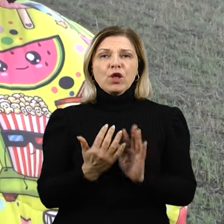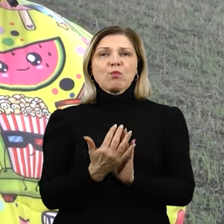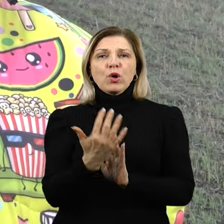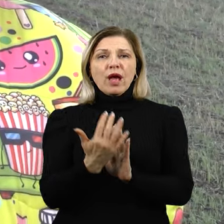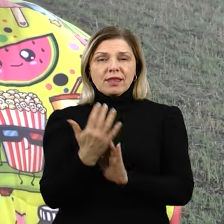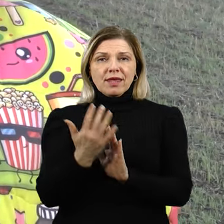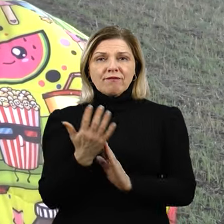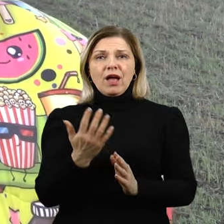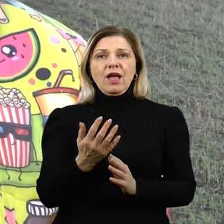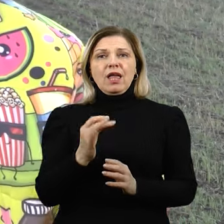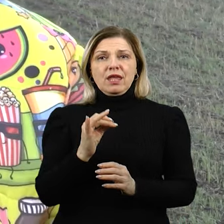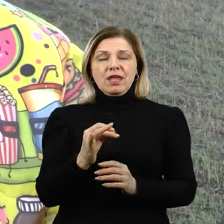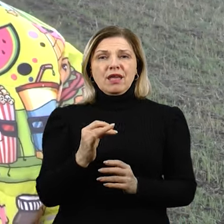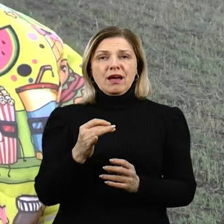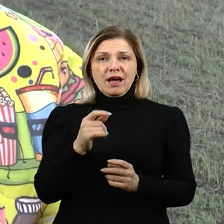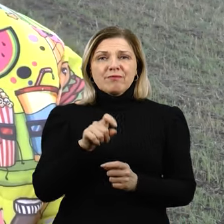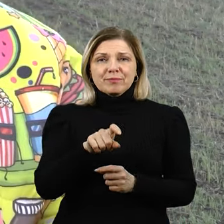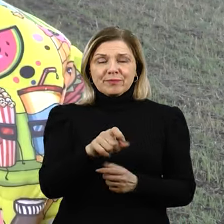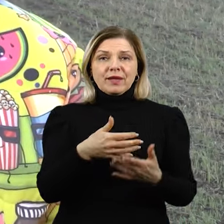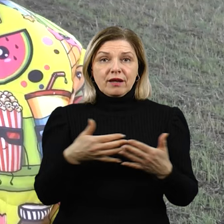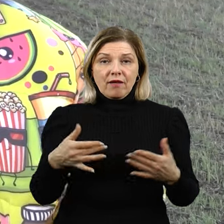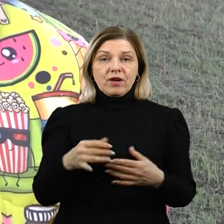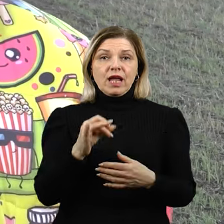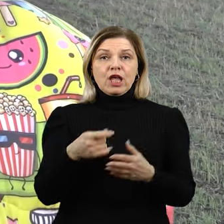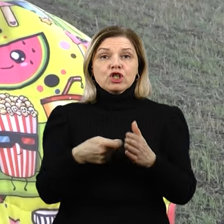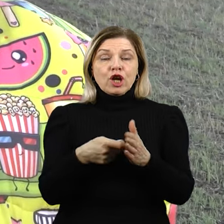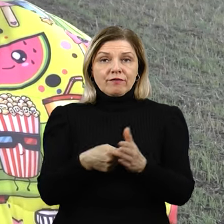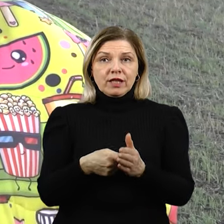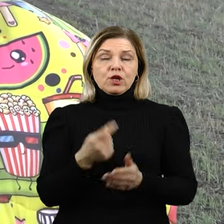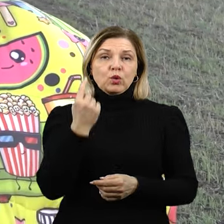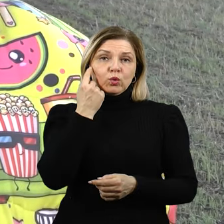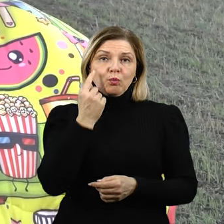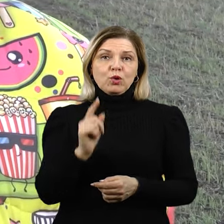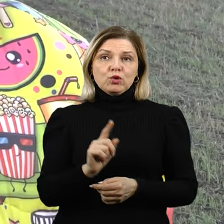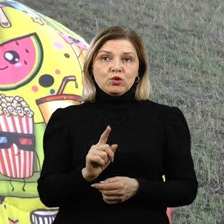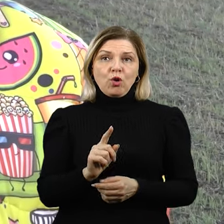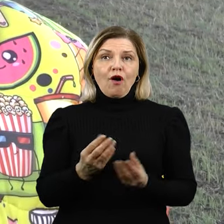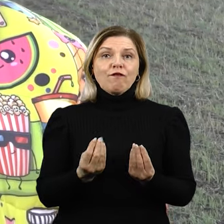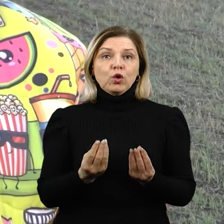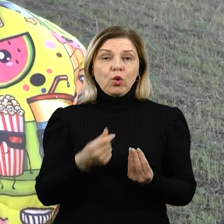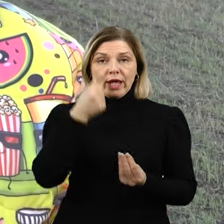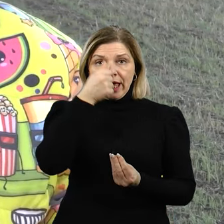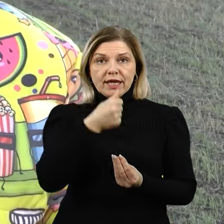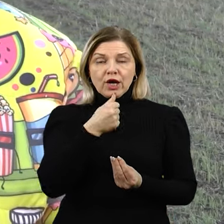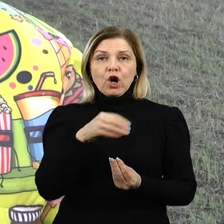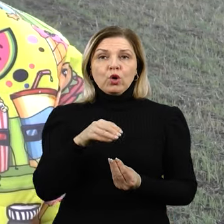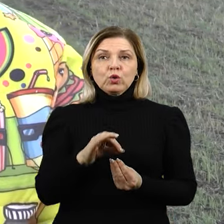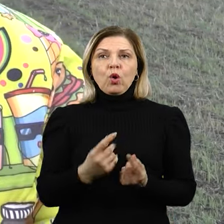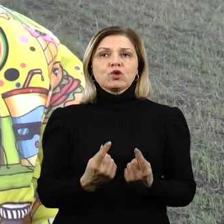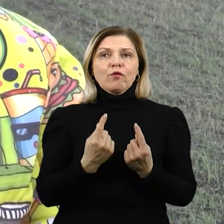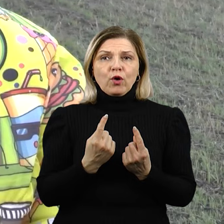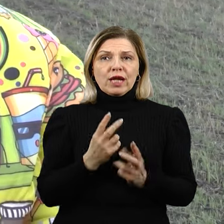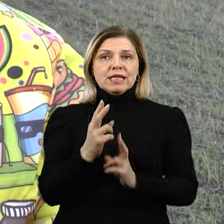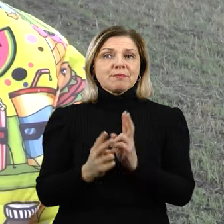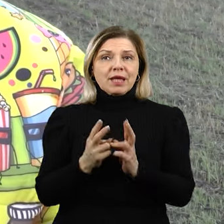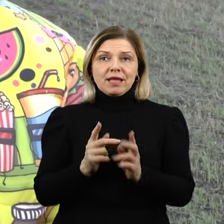шкідників, хвороб, того ж самого живлення, то я думаю, що якщо вологий рік, то істотної різниці урожайності не